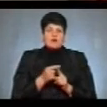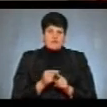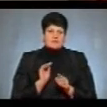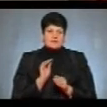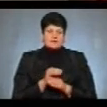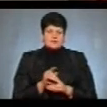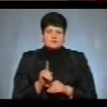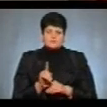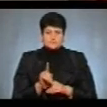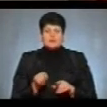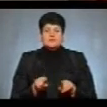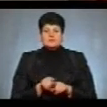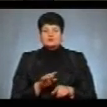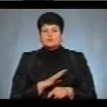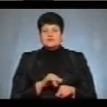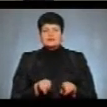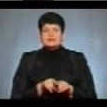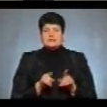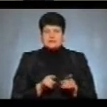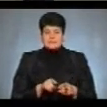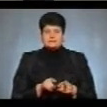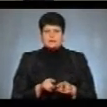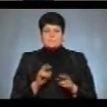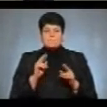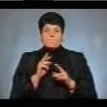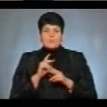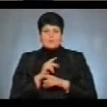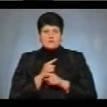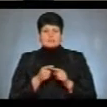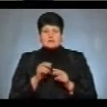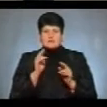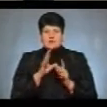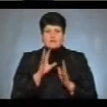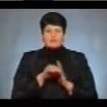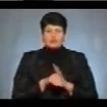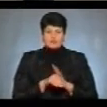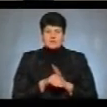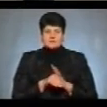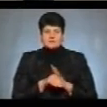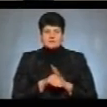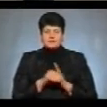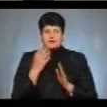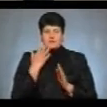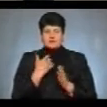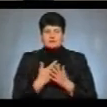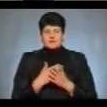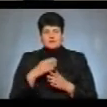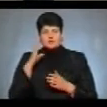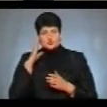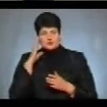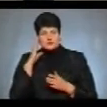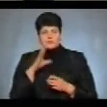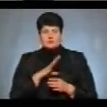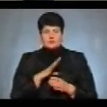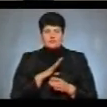виборців. Також були такі, скажімо так, помилки, це неправильне включення, коли, наприклад, чоловік